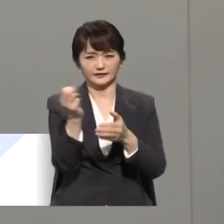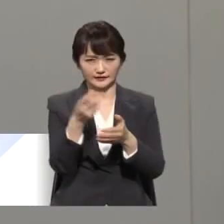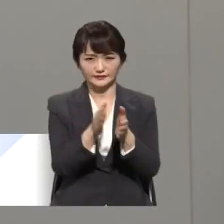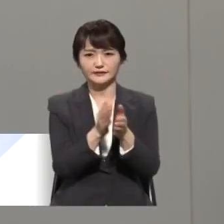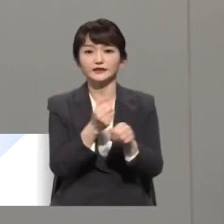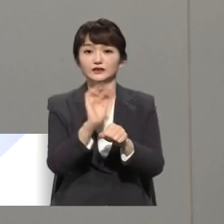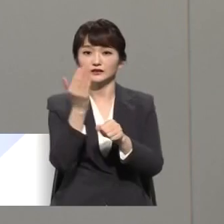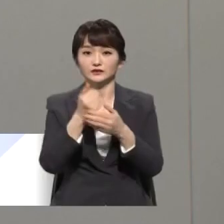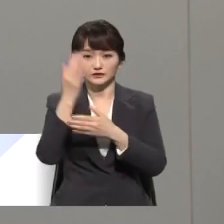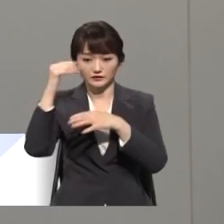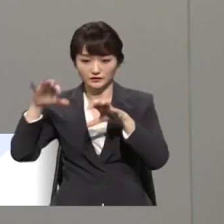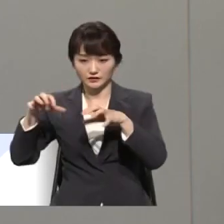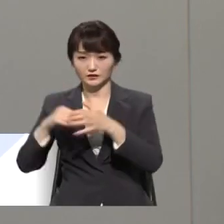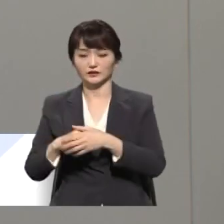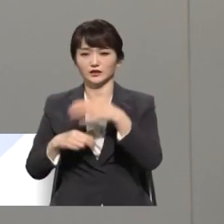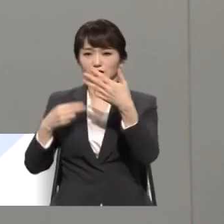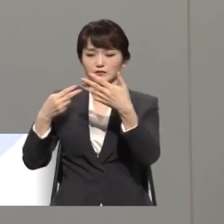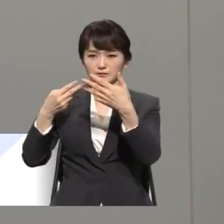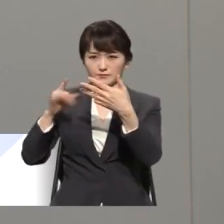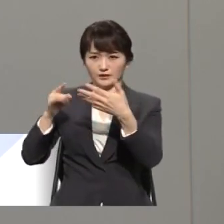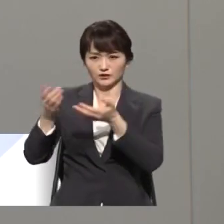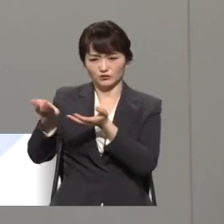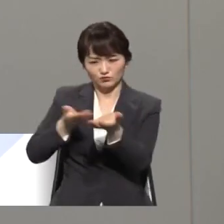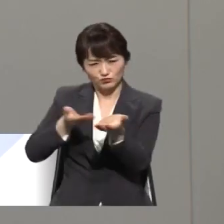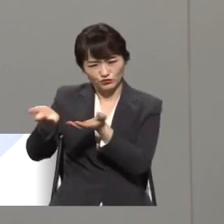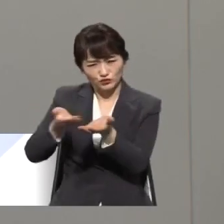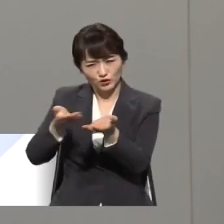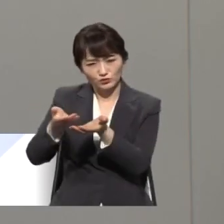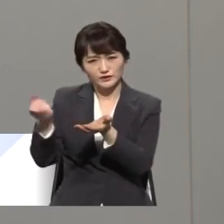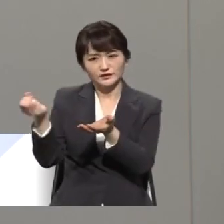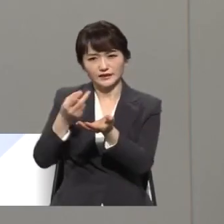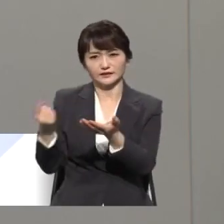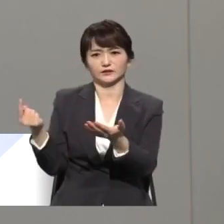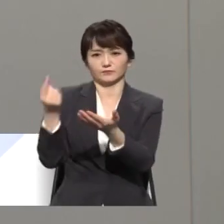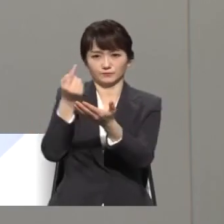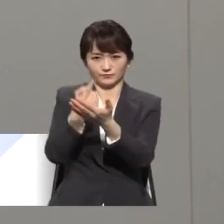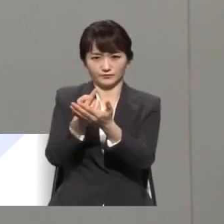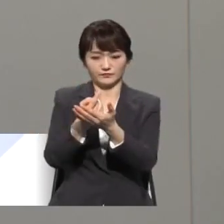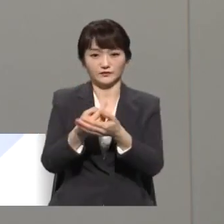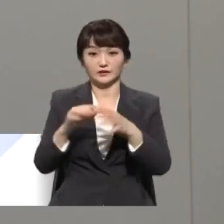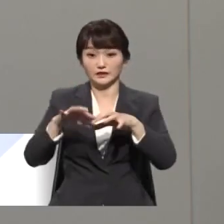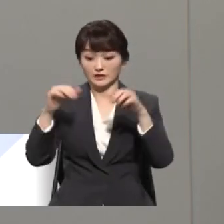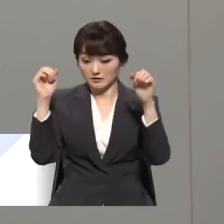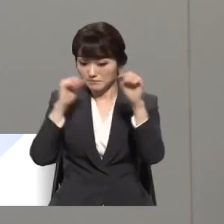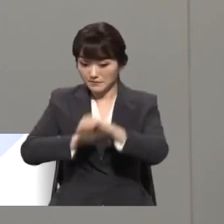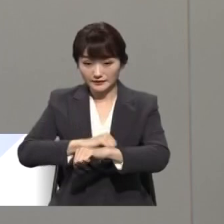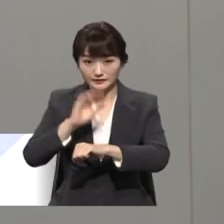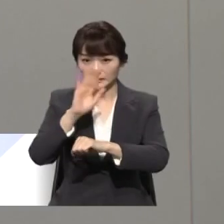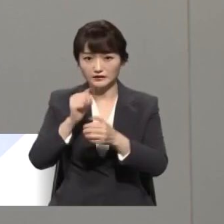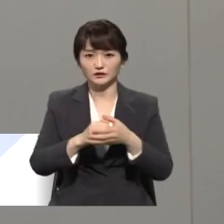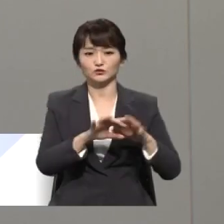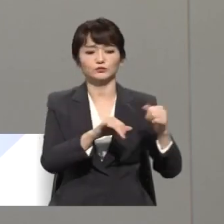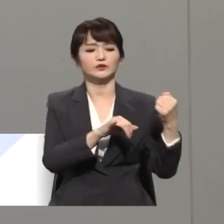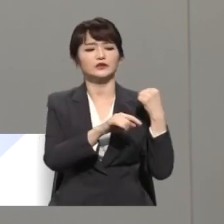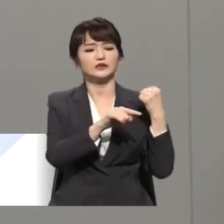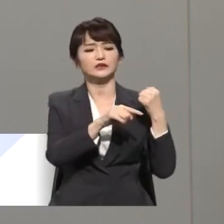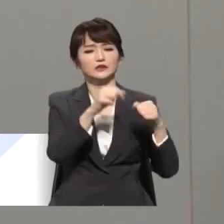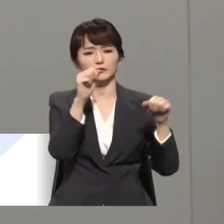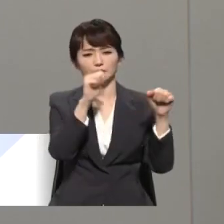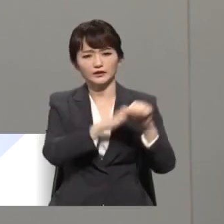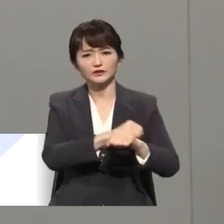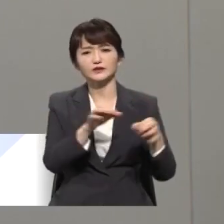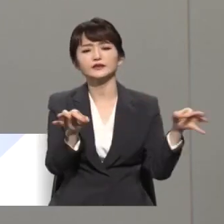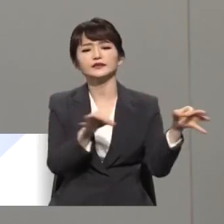대한민국 세계 탈 대외무역 배우로 도약한 것입니다 나라를 망친 것이 아니라 국민의 힘이 망쳐놓은 경제를